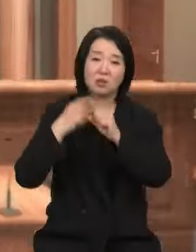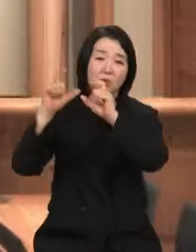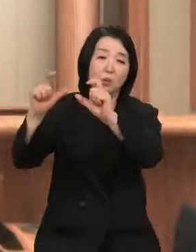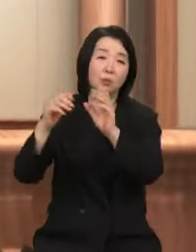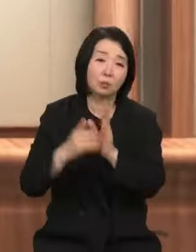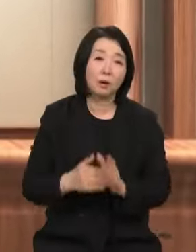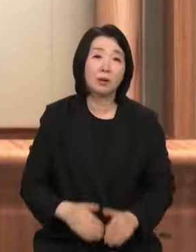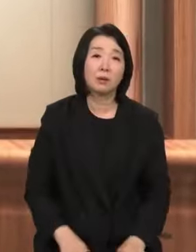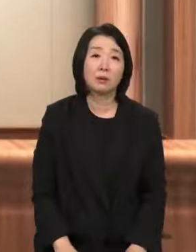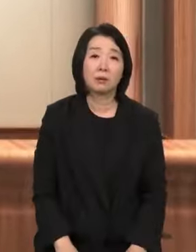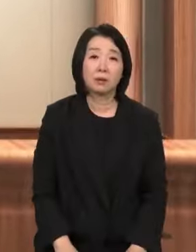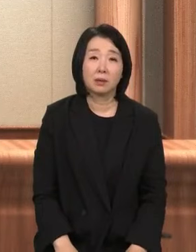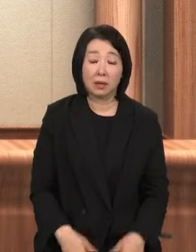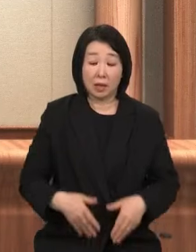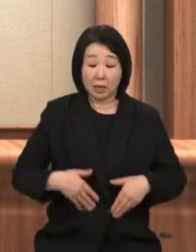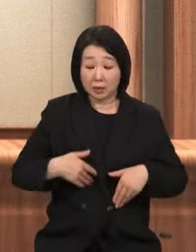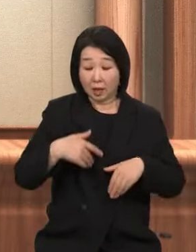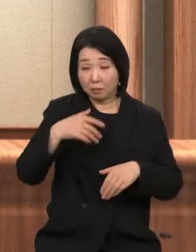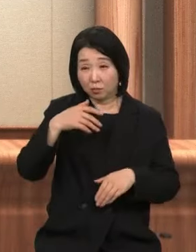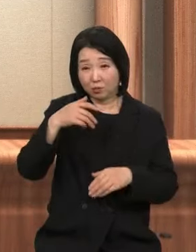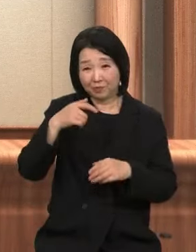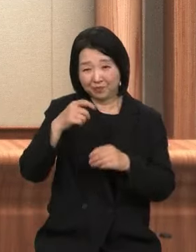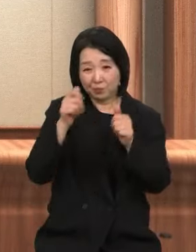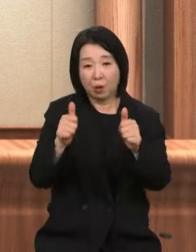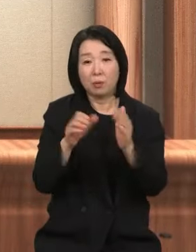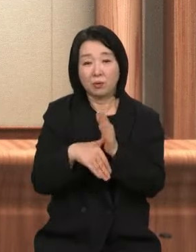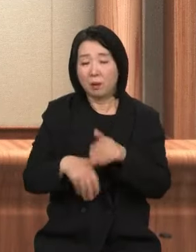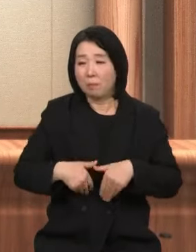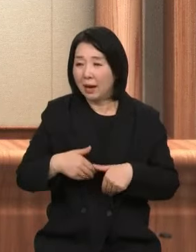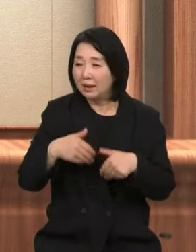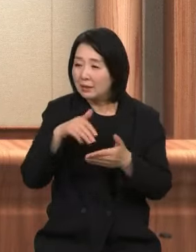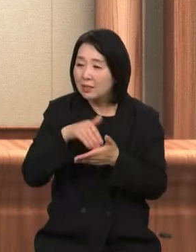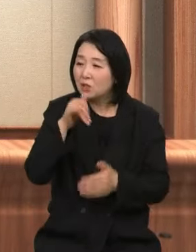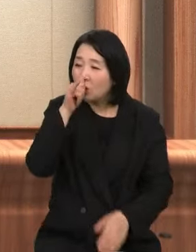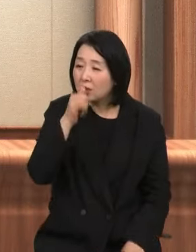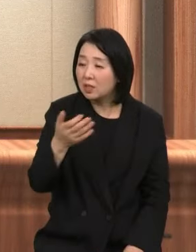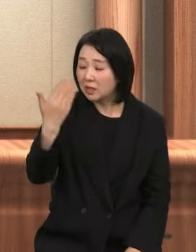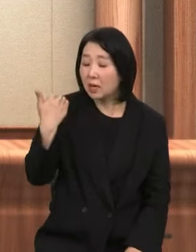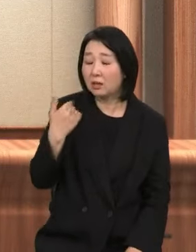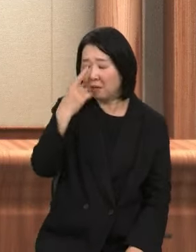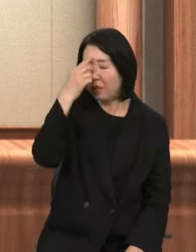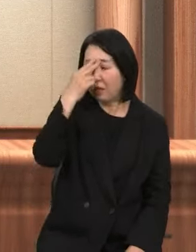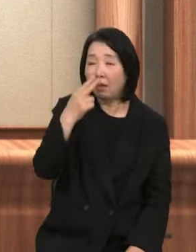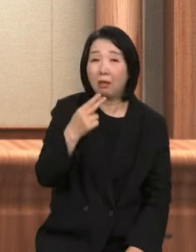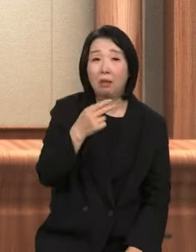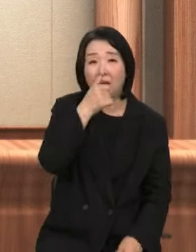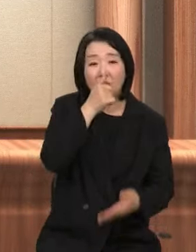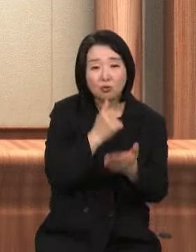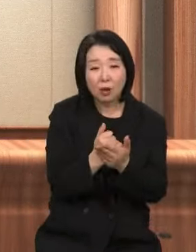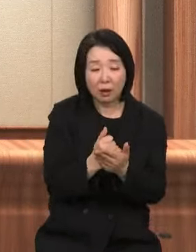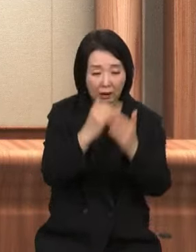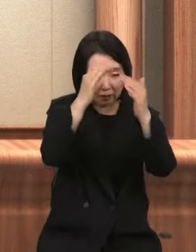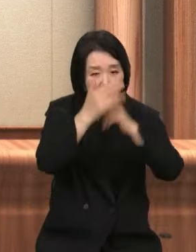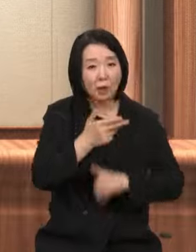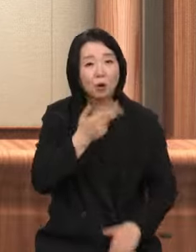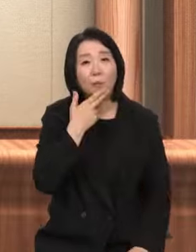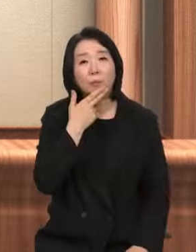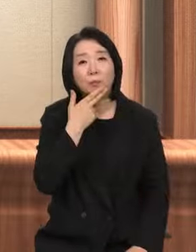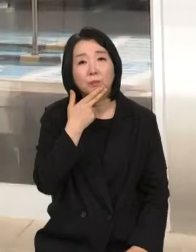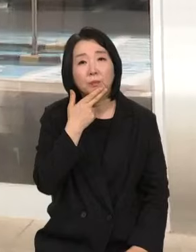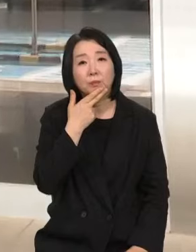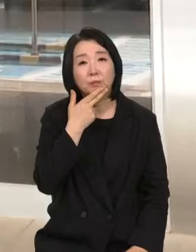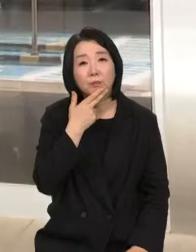선고됐습니다 남부지 법도 반성하고 있다며이 사건 범행 이전에 동종 범죄로 처벌받은 전력이 없다는